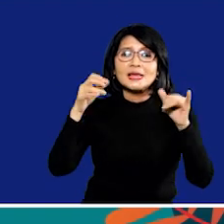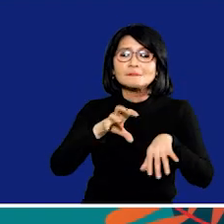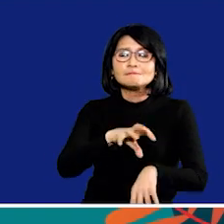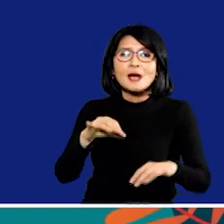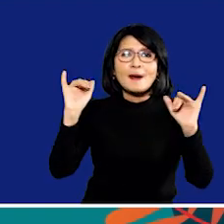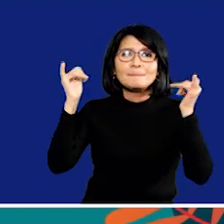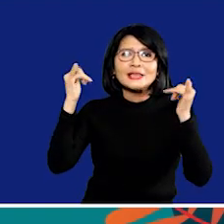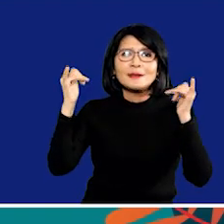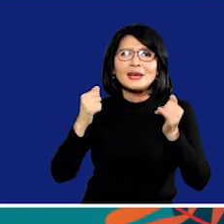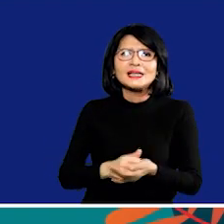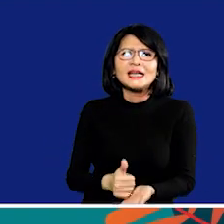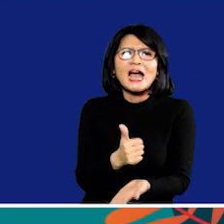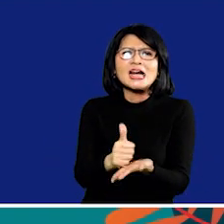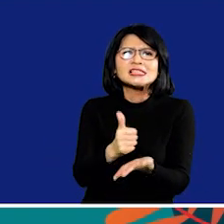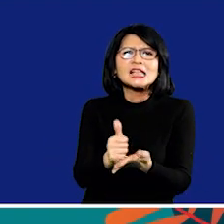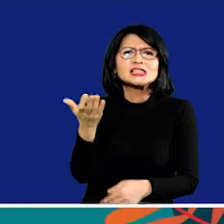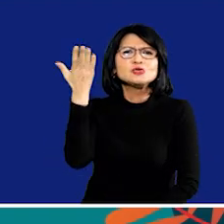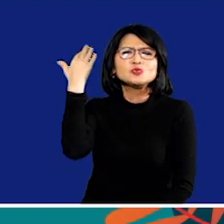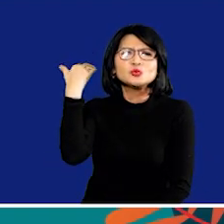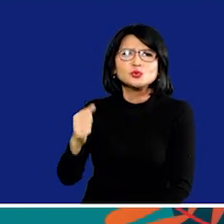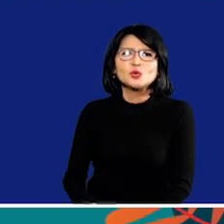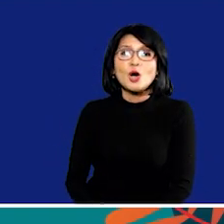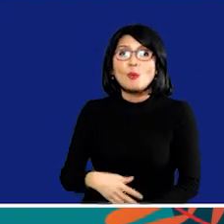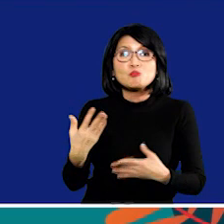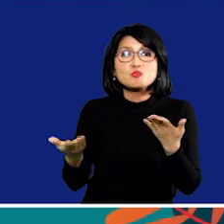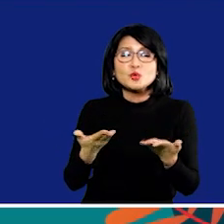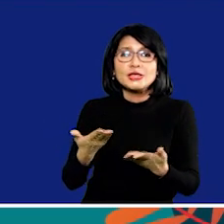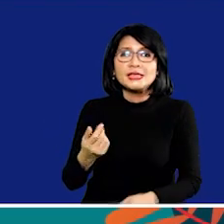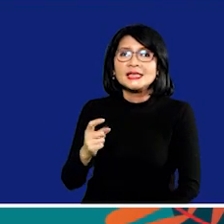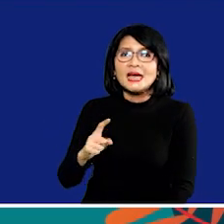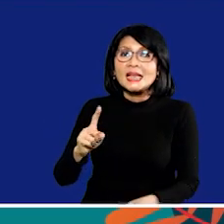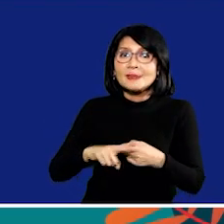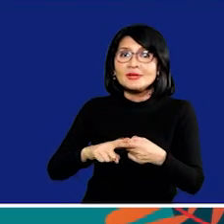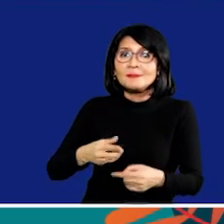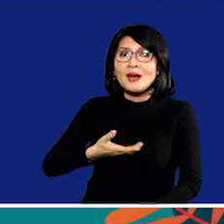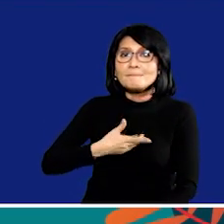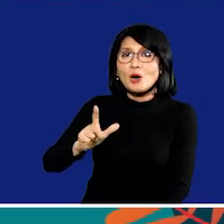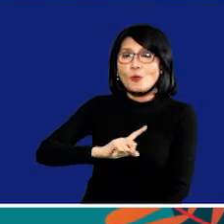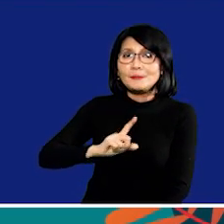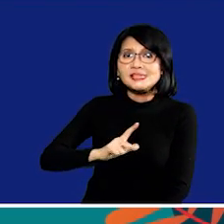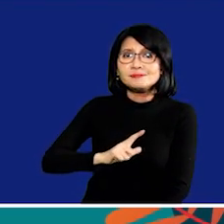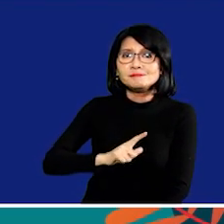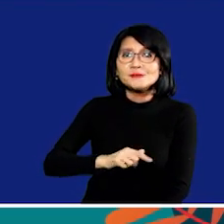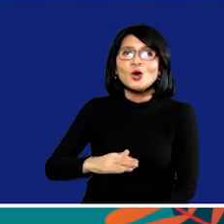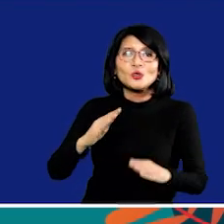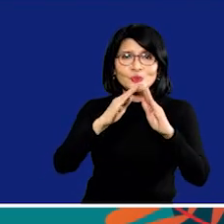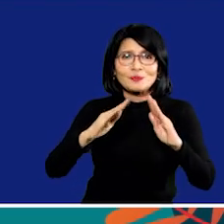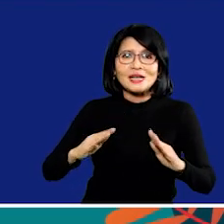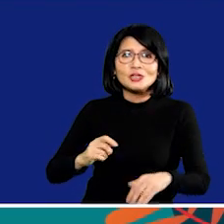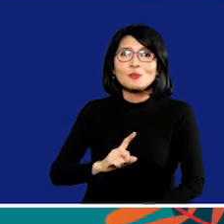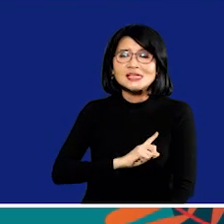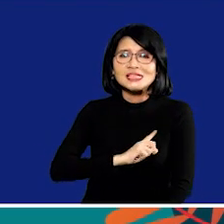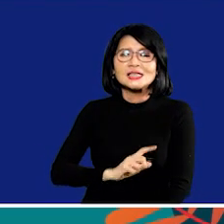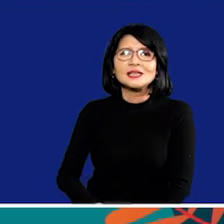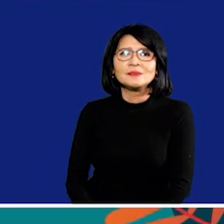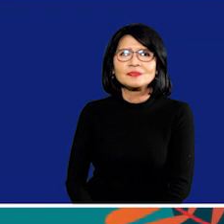yang mungkin mau bermain, atau misalnya teman-teman yang mau pinjem lah istilahnya untuk bermain di rumah mereka